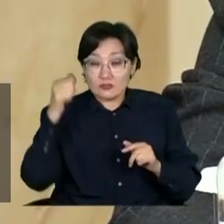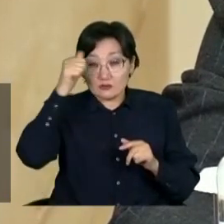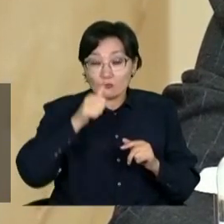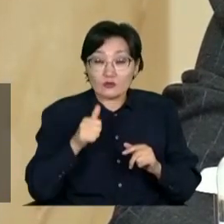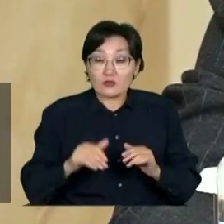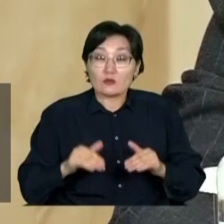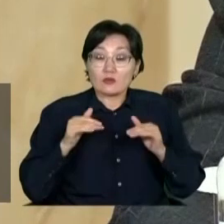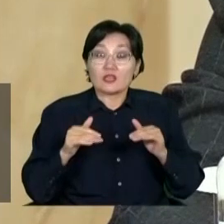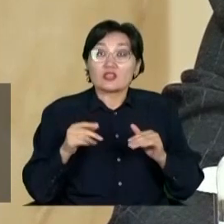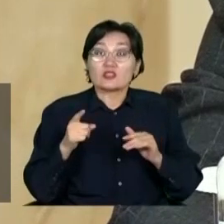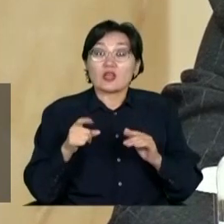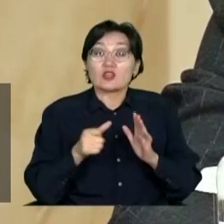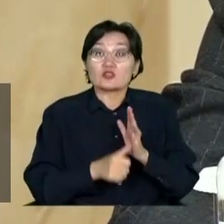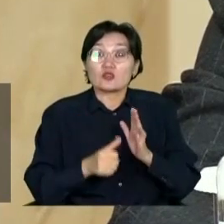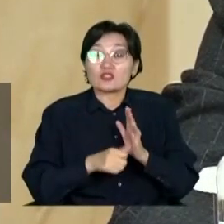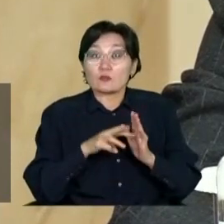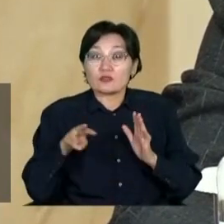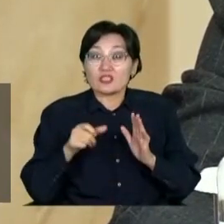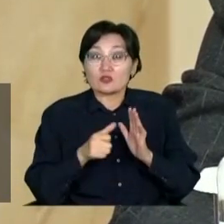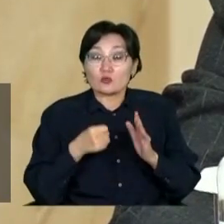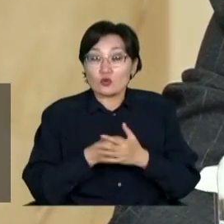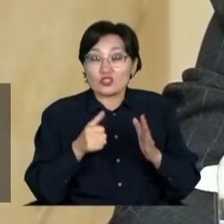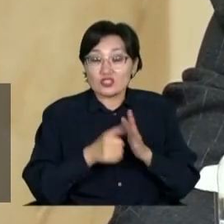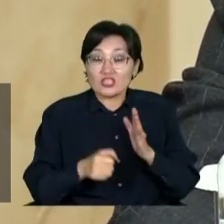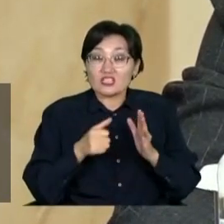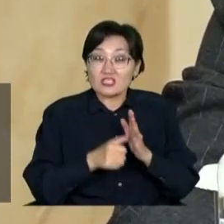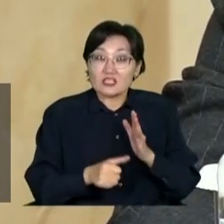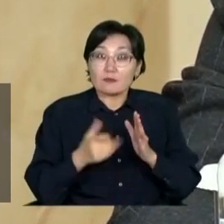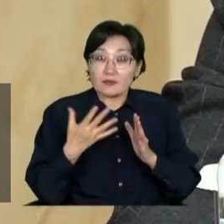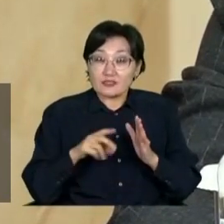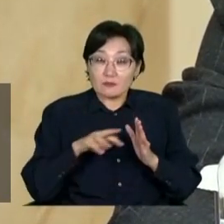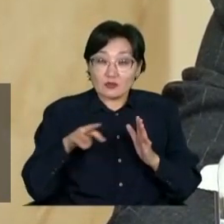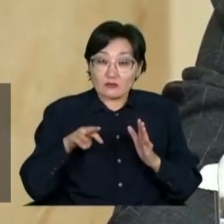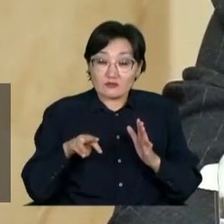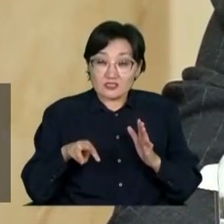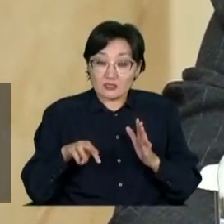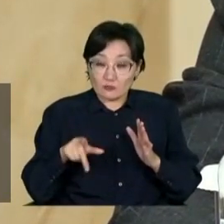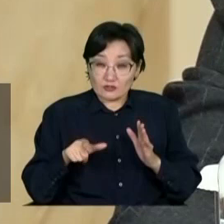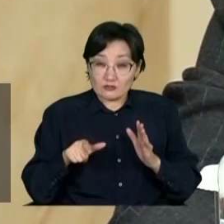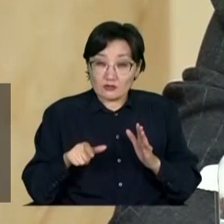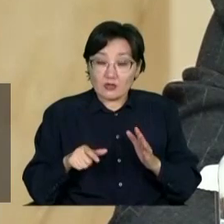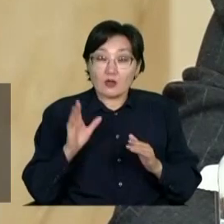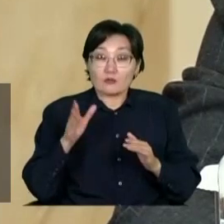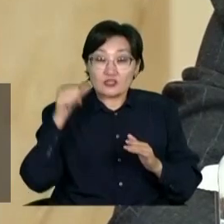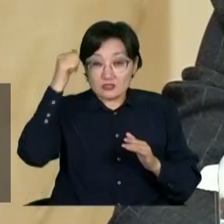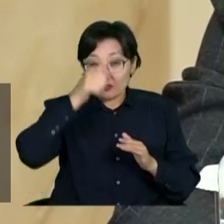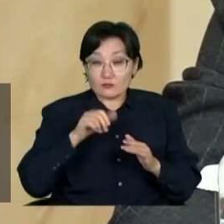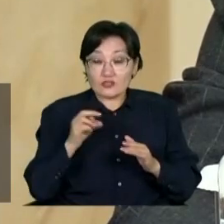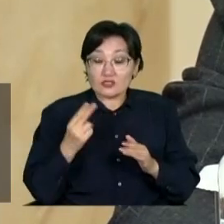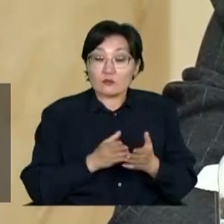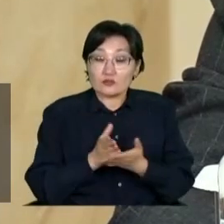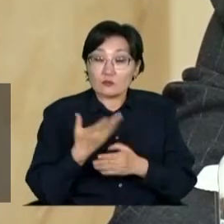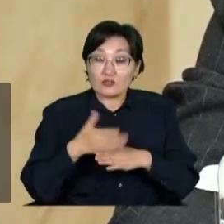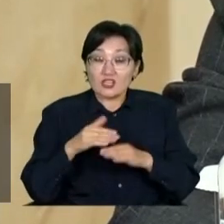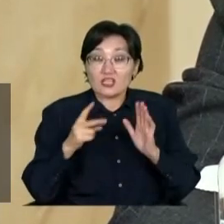вырос почти на 160 миллиардов тенге, до 665 миллиардов на июле текущего года. А в предстоящем году на социальную сферу